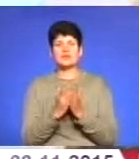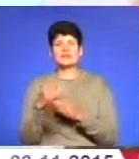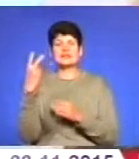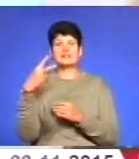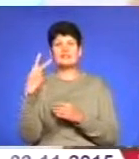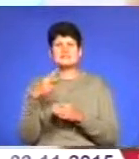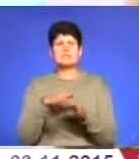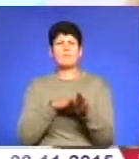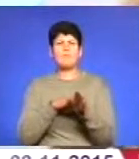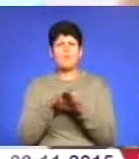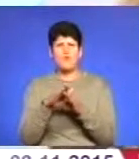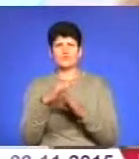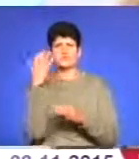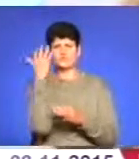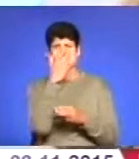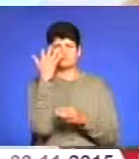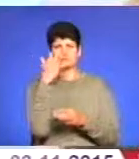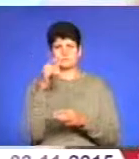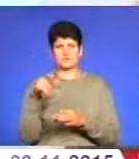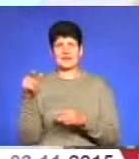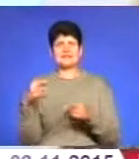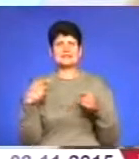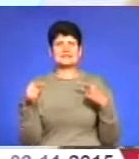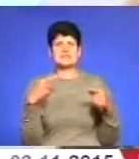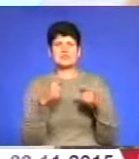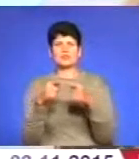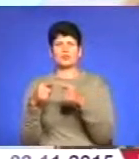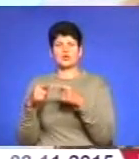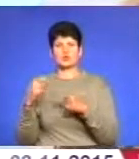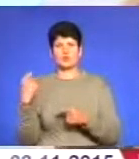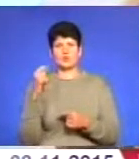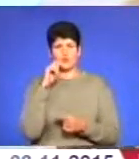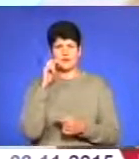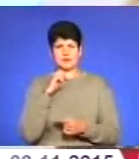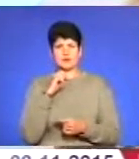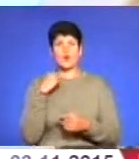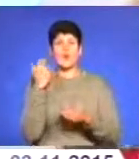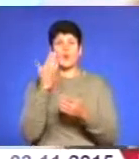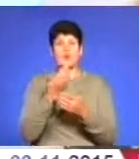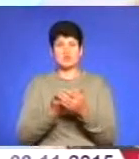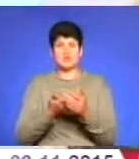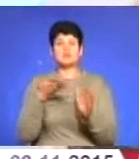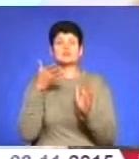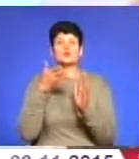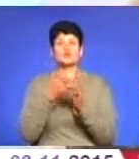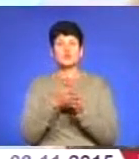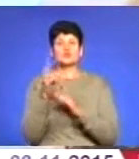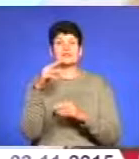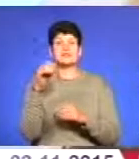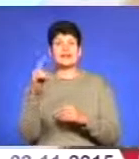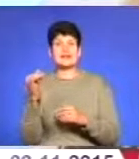20 повністю незрячих людей з різних куточків України. Отже, ви зрозуміли, що DAISY книжка